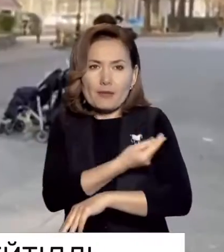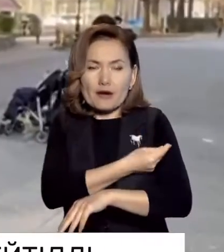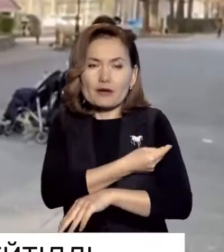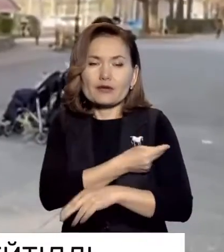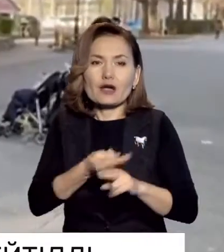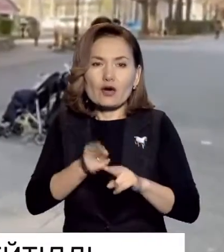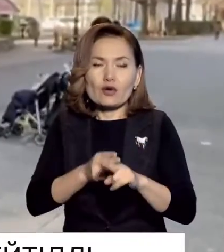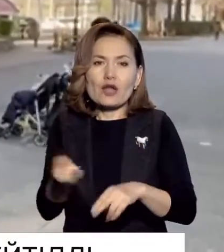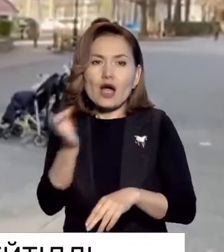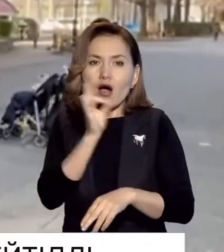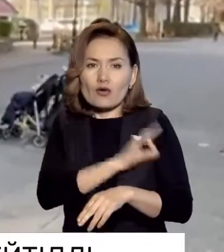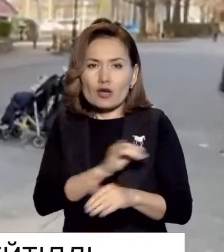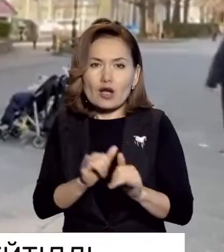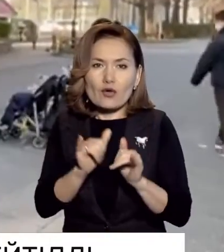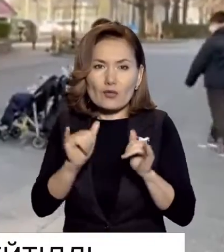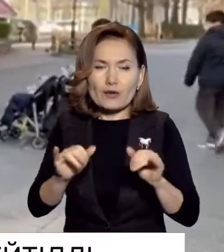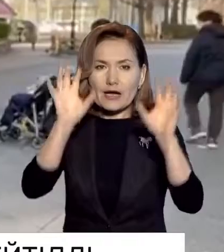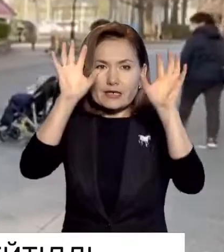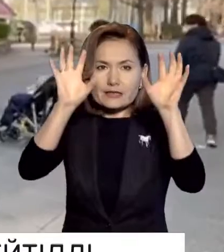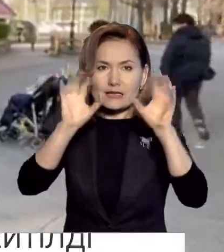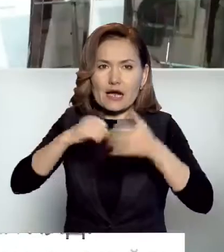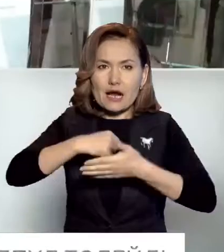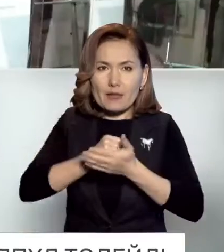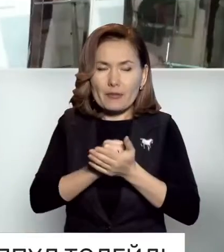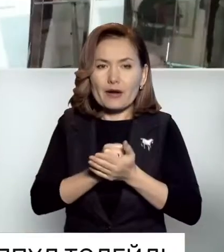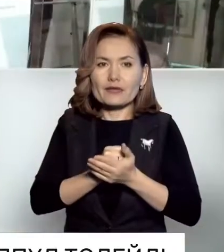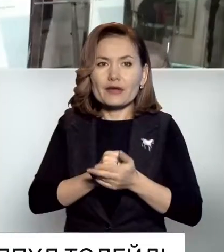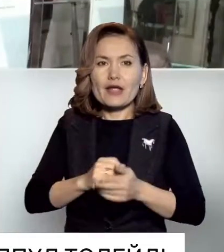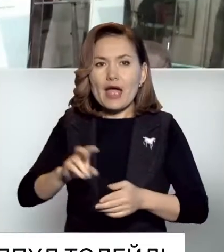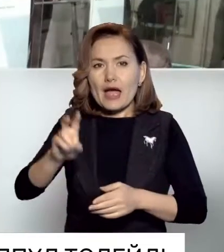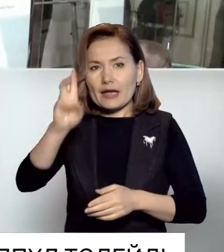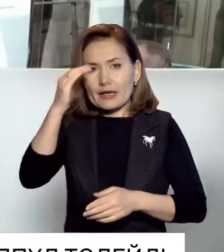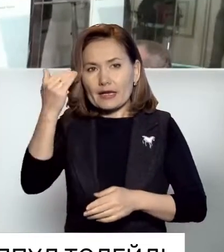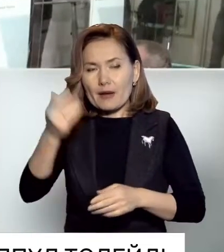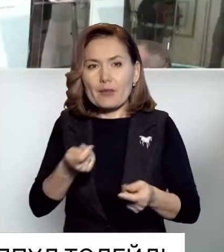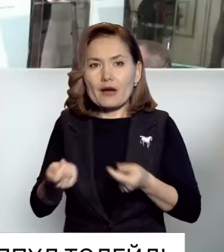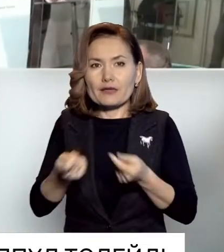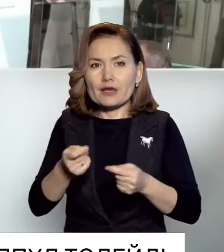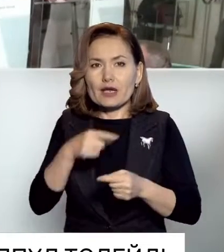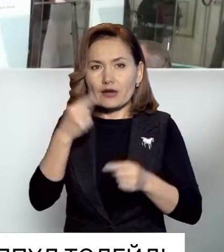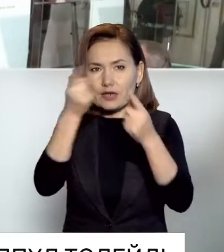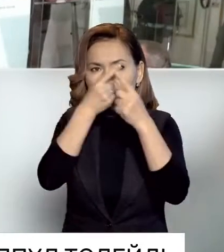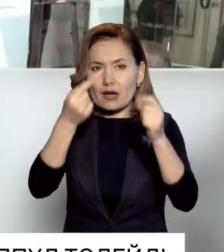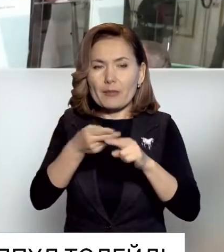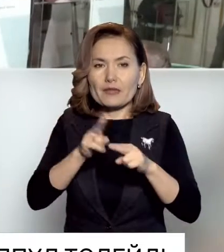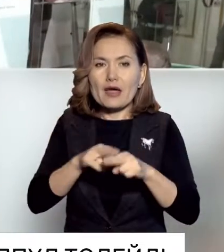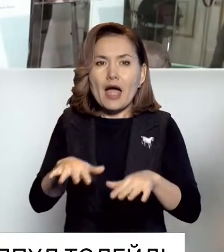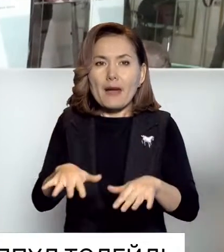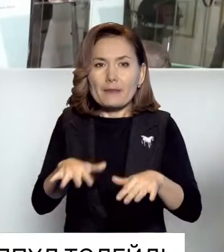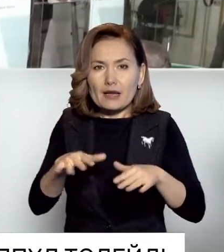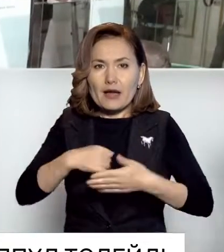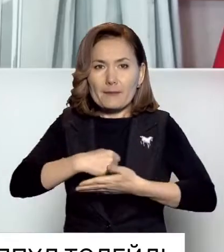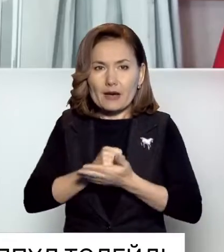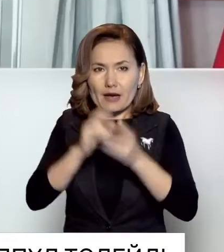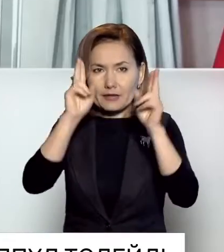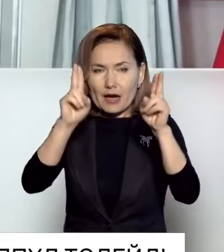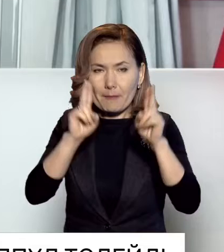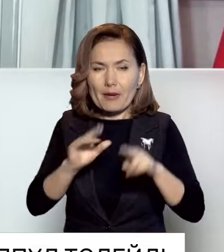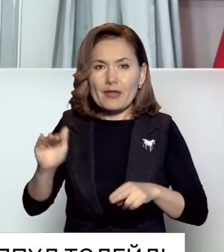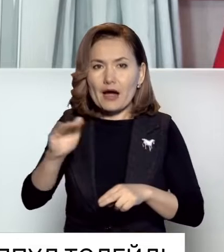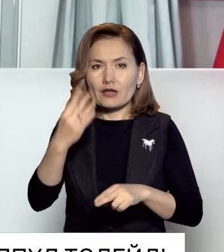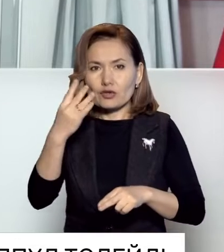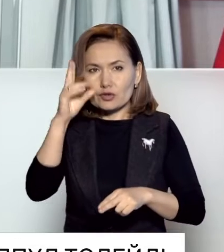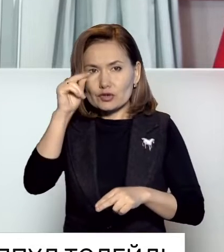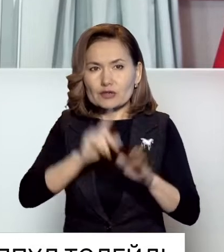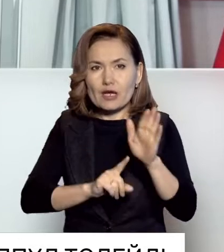қарсы міндетті вакциналау туралы заң қабылдады. Елдің канцлері Карл Нехимердің мәлімдеуінше парламент бекіткен ереже ақпанның